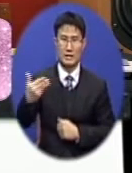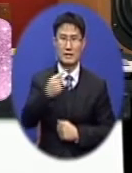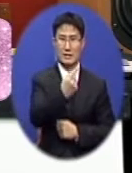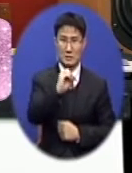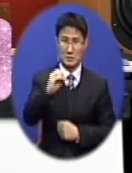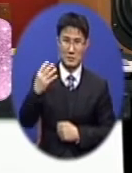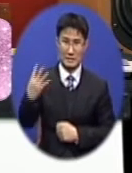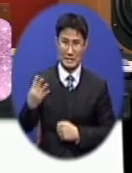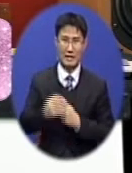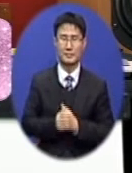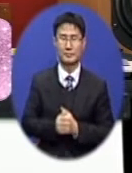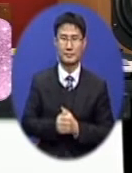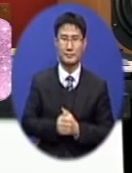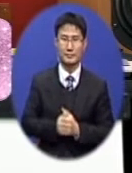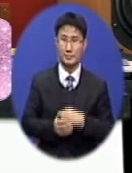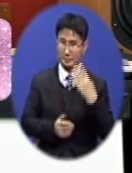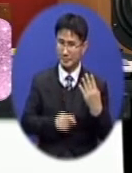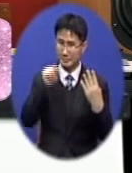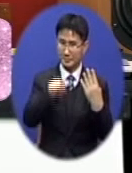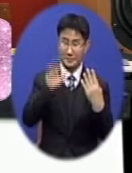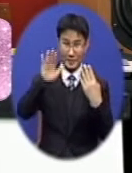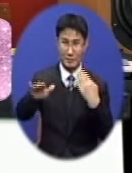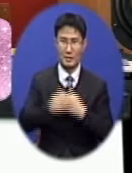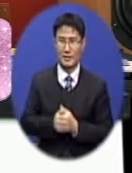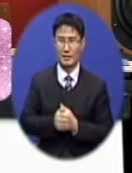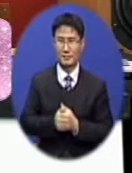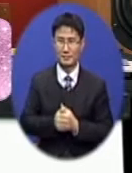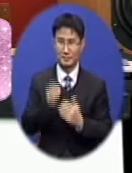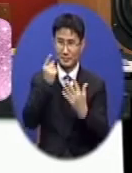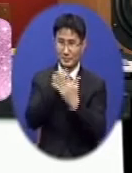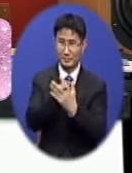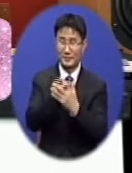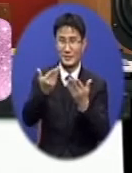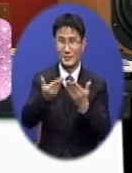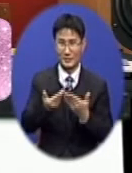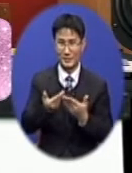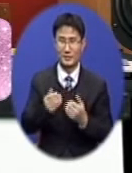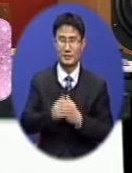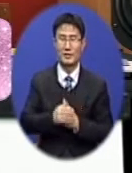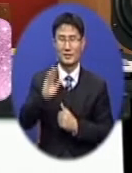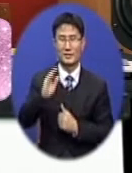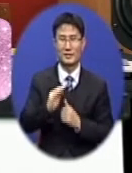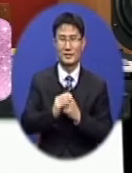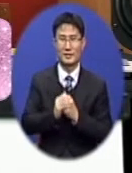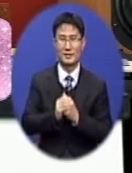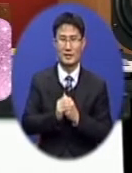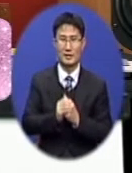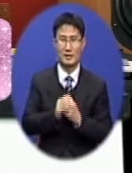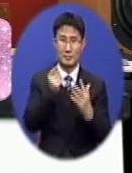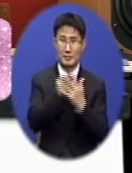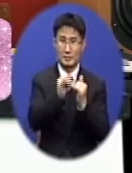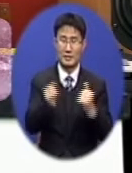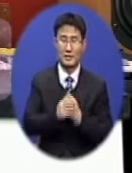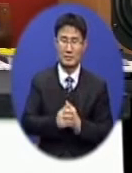060-608-1004번 누르시고 4번 누르신 다음에 정답을 네. 누르셔서 수화기 네. 내려놓으시면 네. 정답자